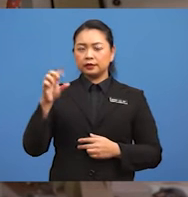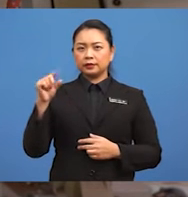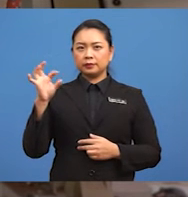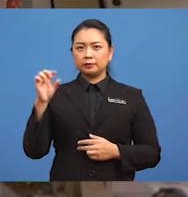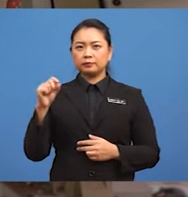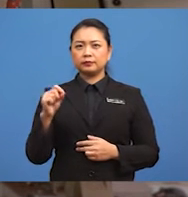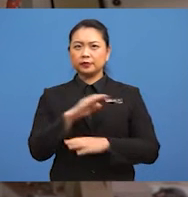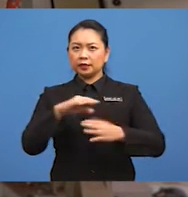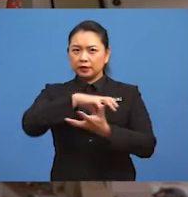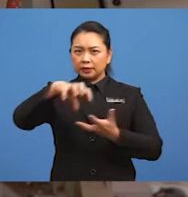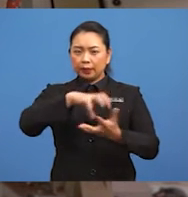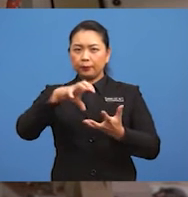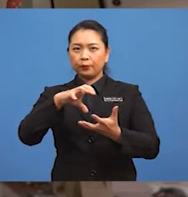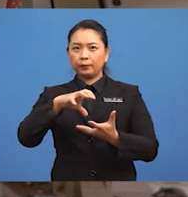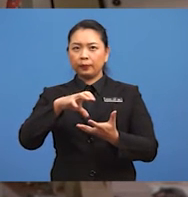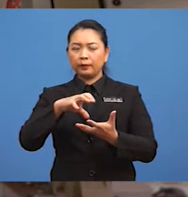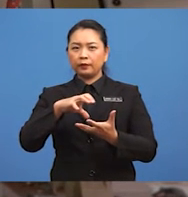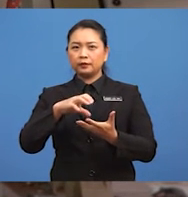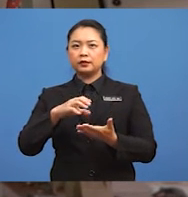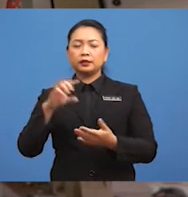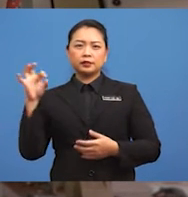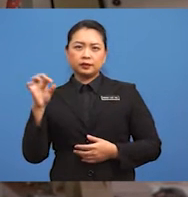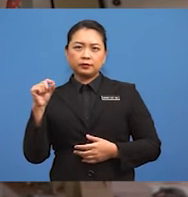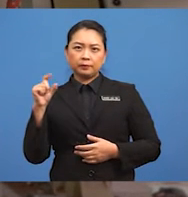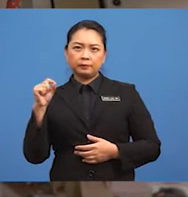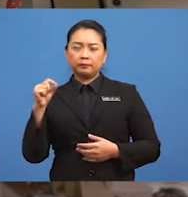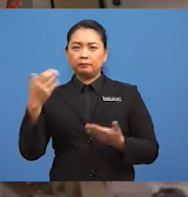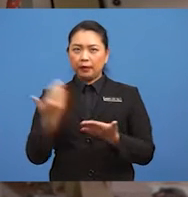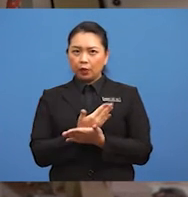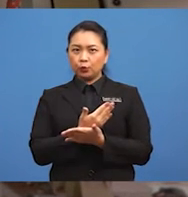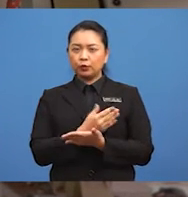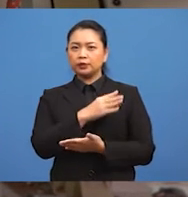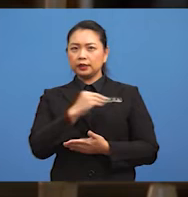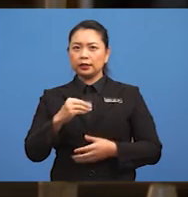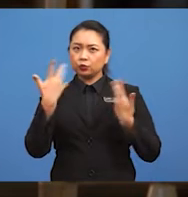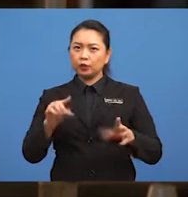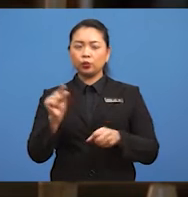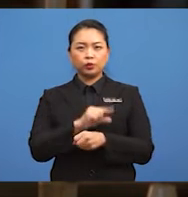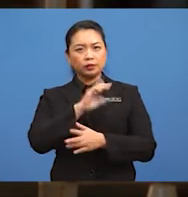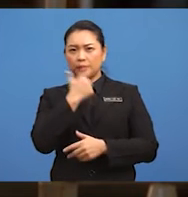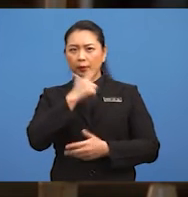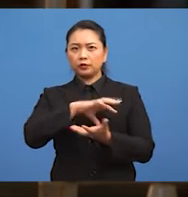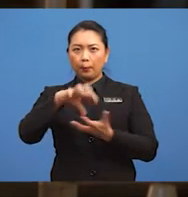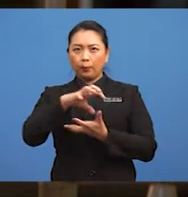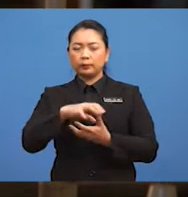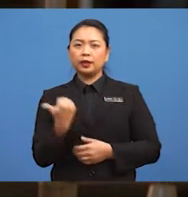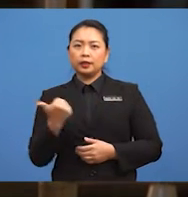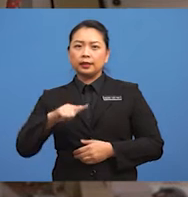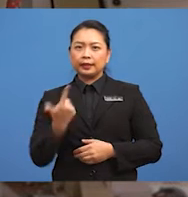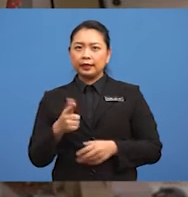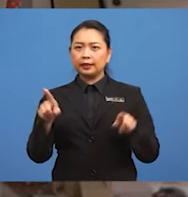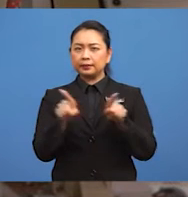jangan mencampurkan jarum baru dengan jarum yang telah digunakan. Alatan lain